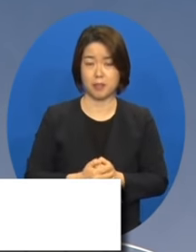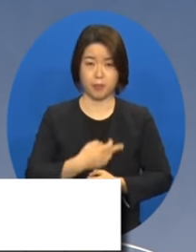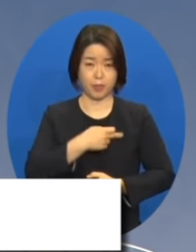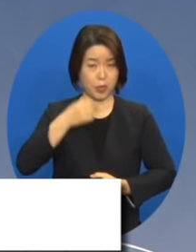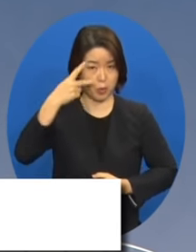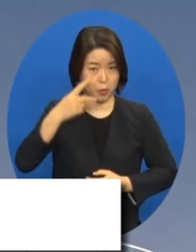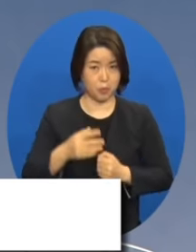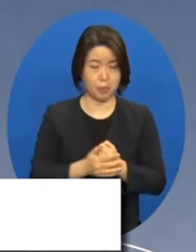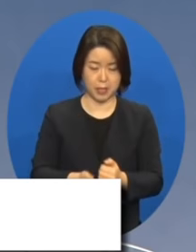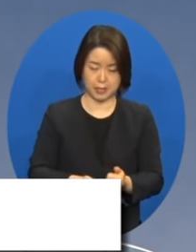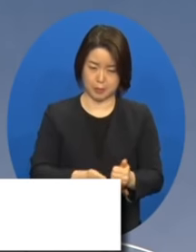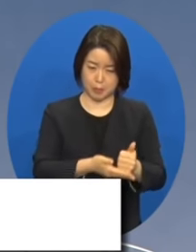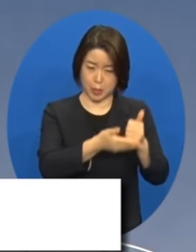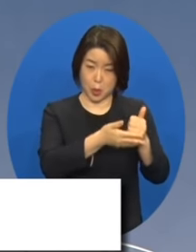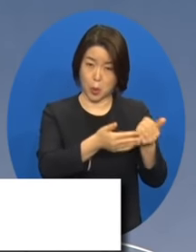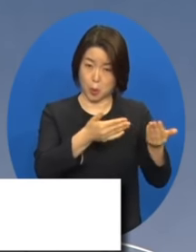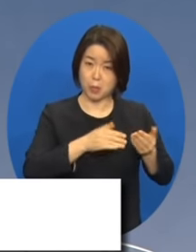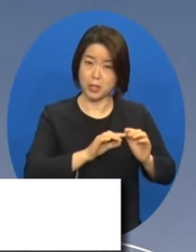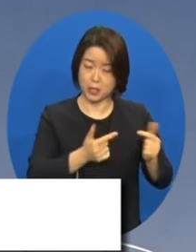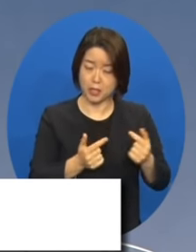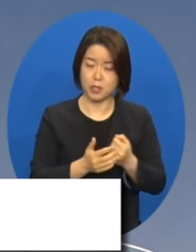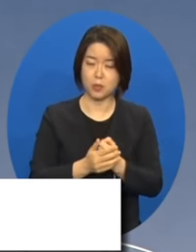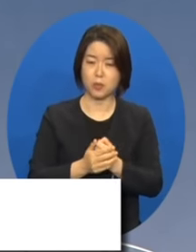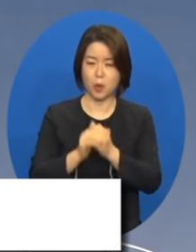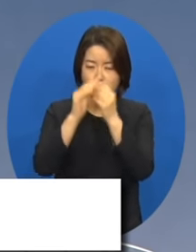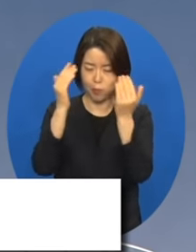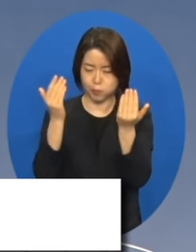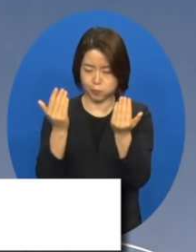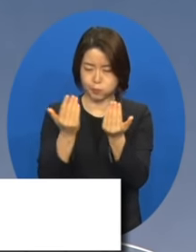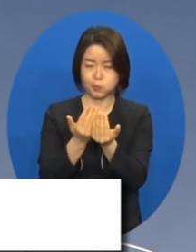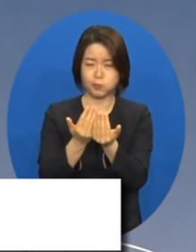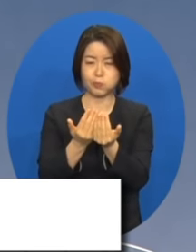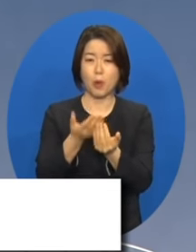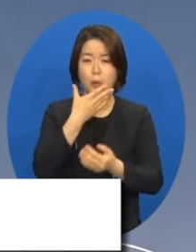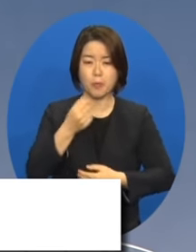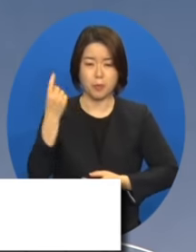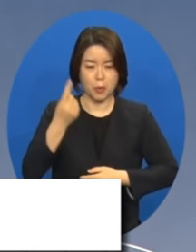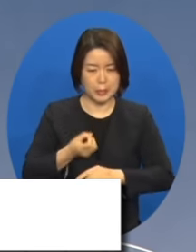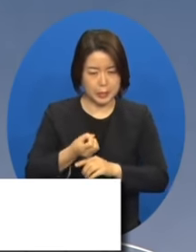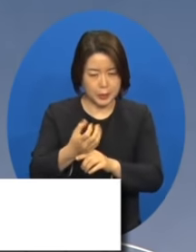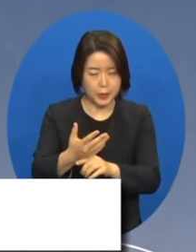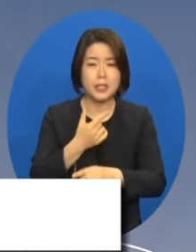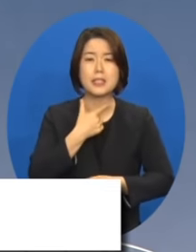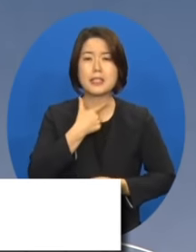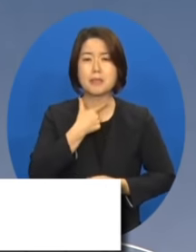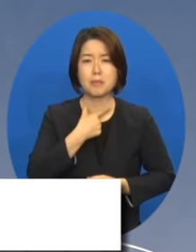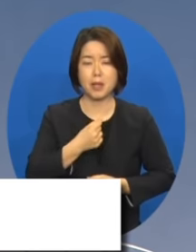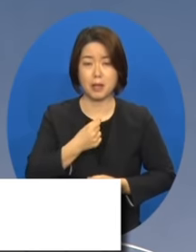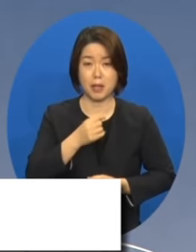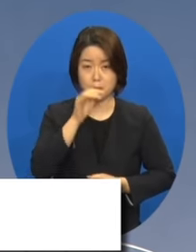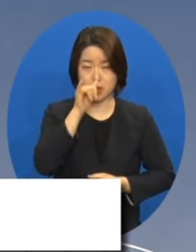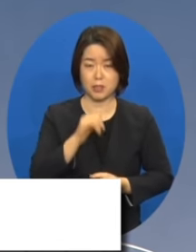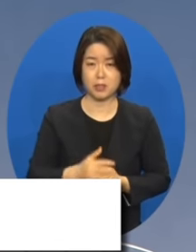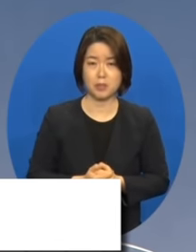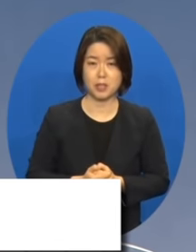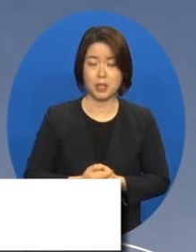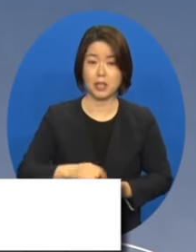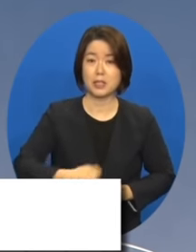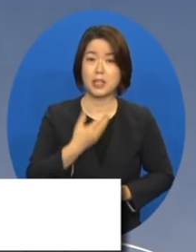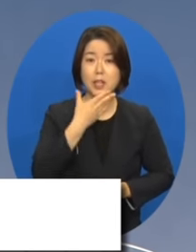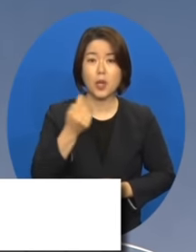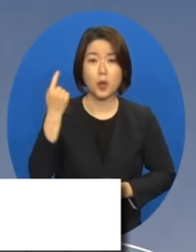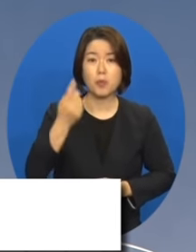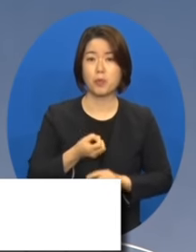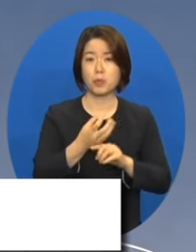아니고 전적으로 복음이 전해지기 말을 갈망했던 겁니다 사도 바울은 자기가 복음을 전하지